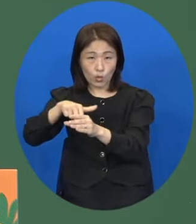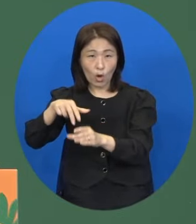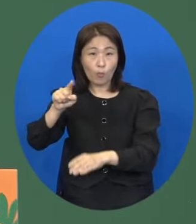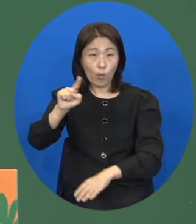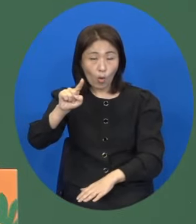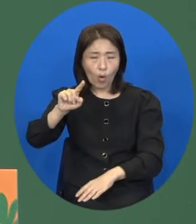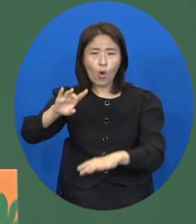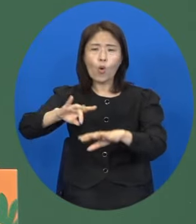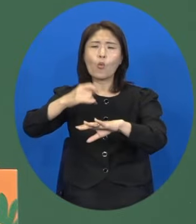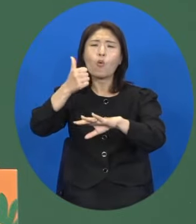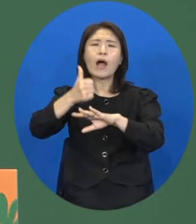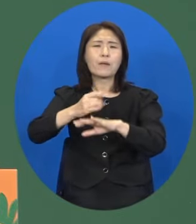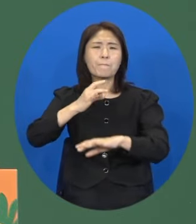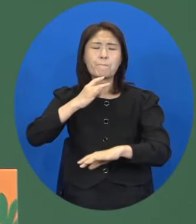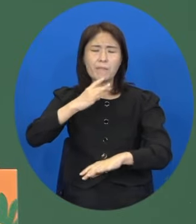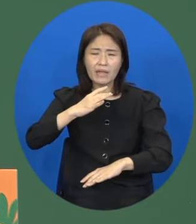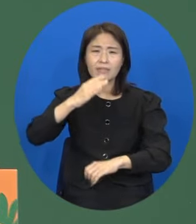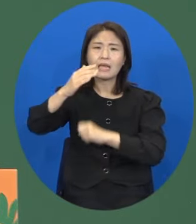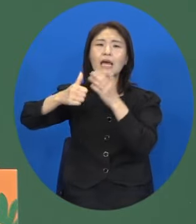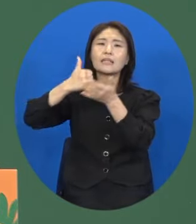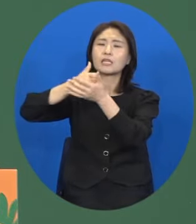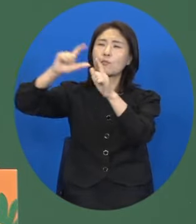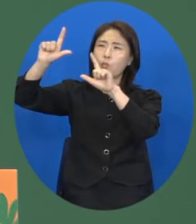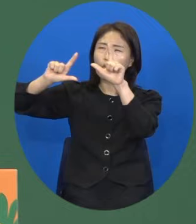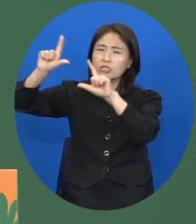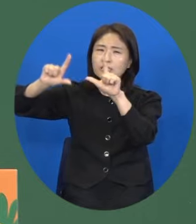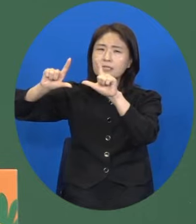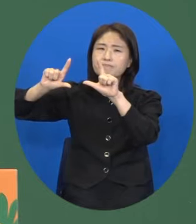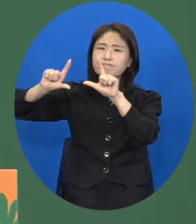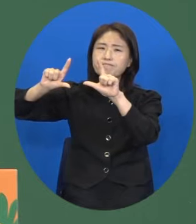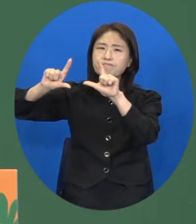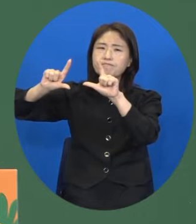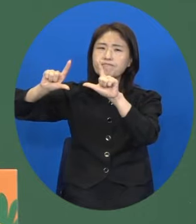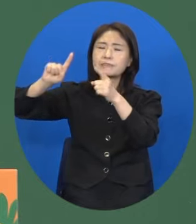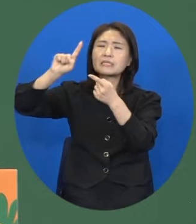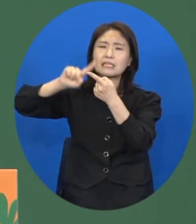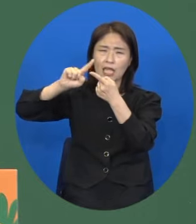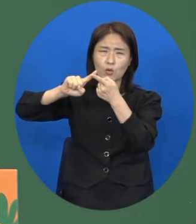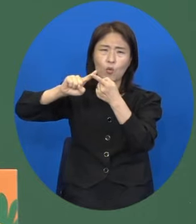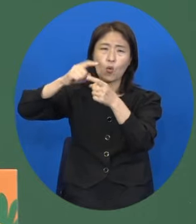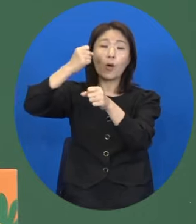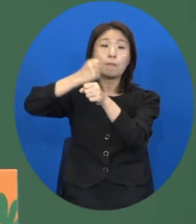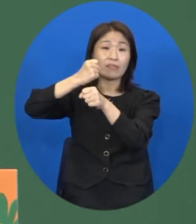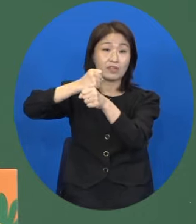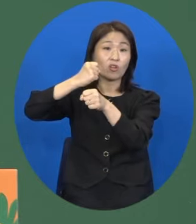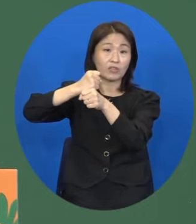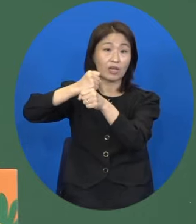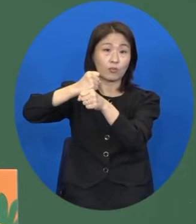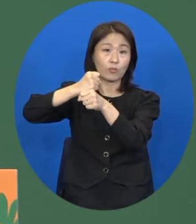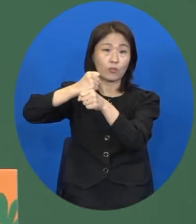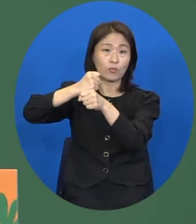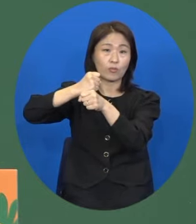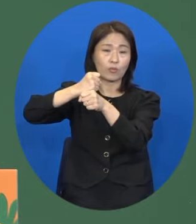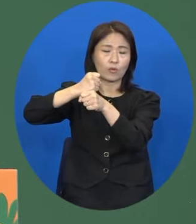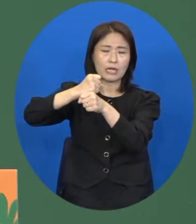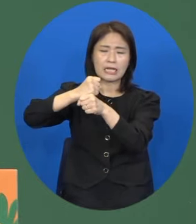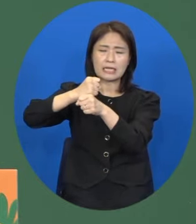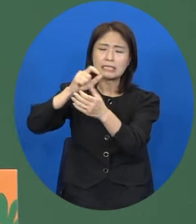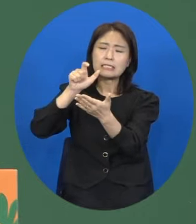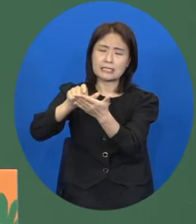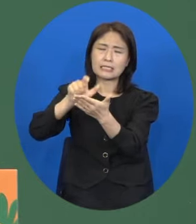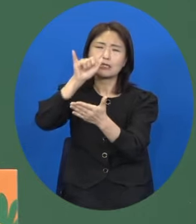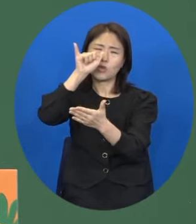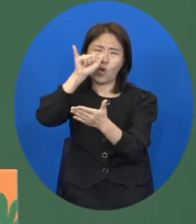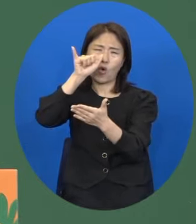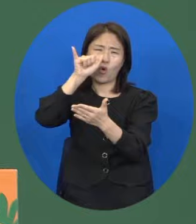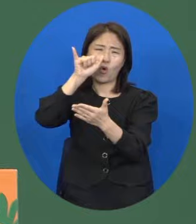왕만이 하나님의 형상대로 창조되었다, 왕만이 하나님의 형상을 가지고 있다라고 하는 고대 문헌의 기록들이 참 많이